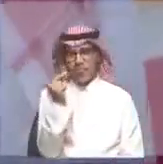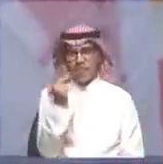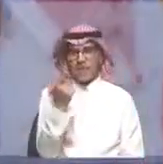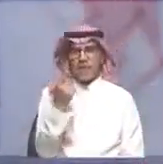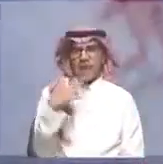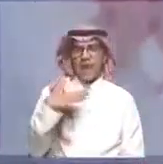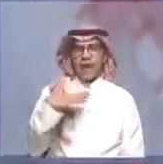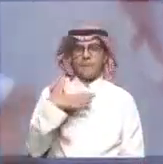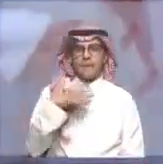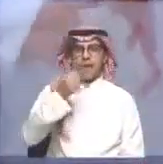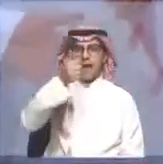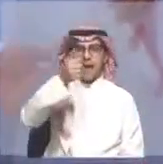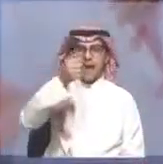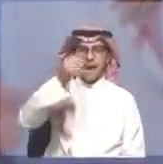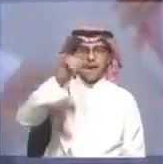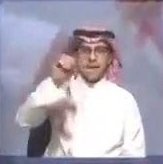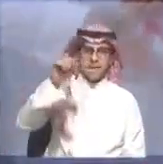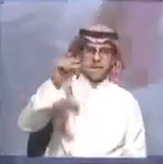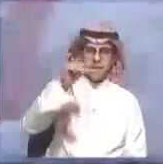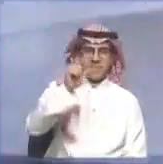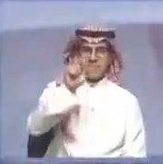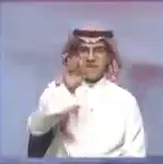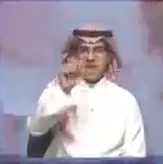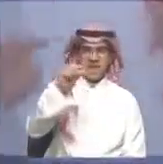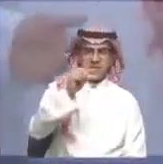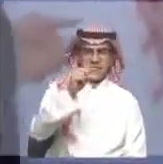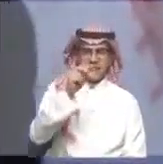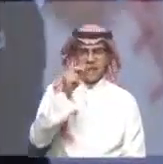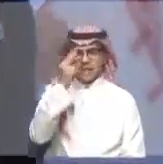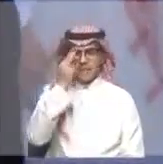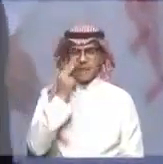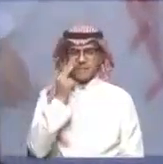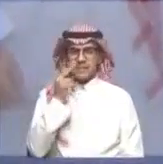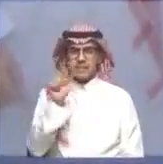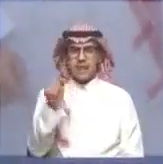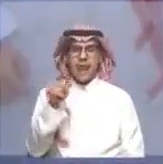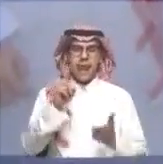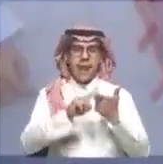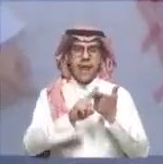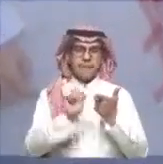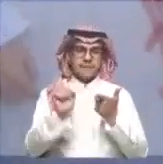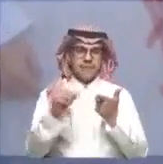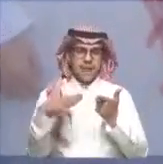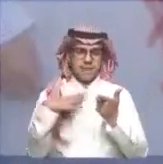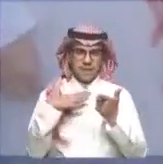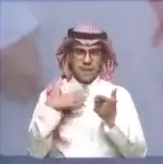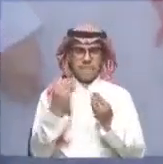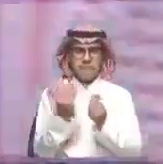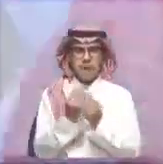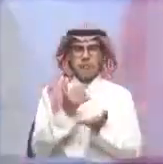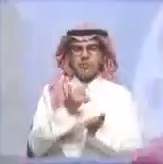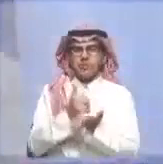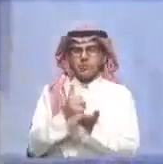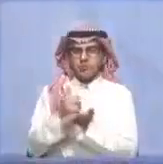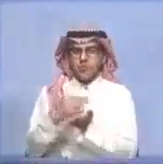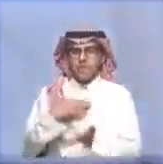السمو الملكي الأمير أحمد بن فهد بن سلمان بن عبد العزيز نائب أمير المنطقة الشرقية، وكبار المسؤولين من